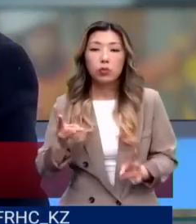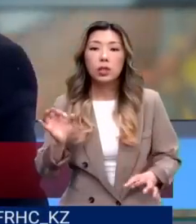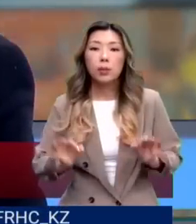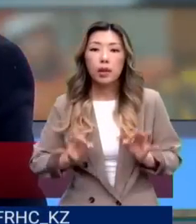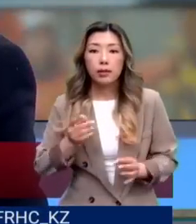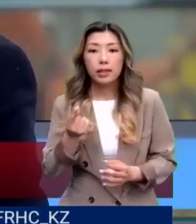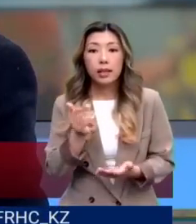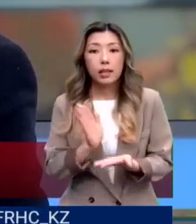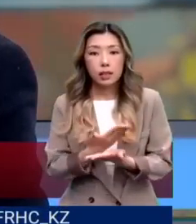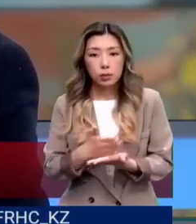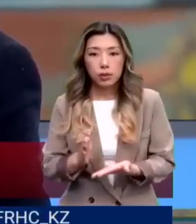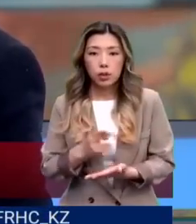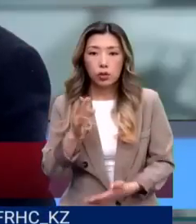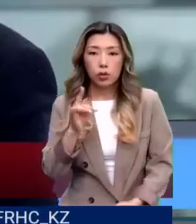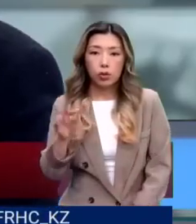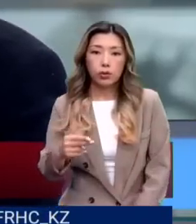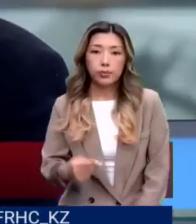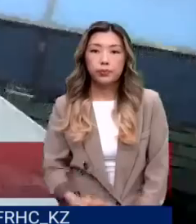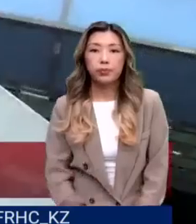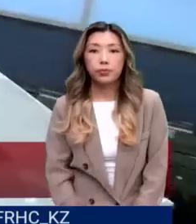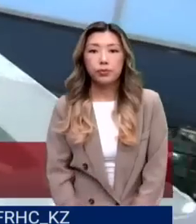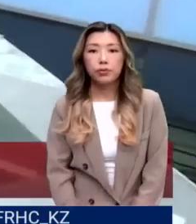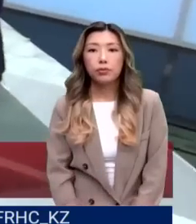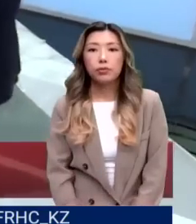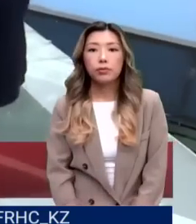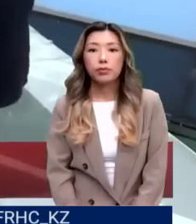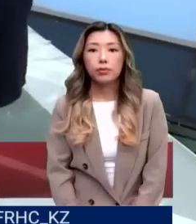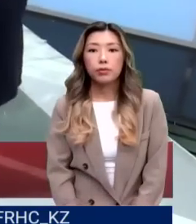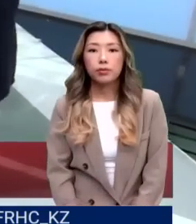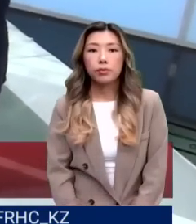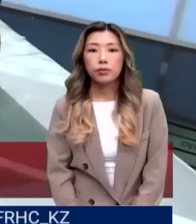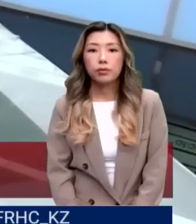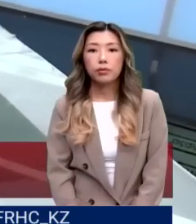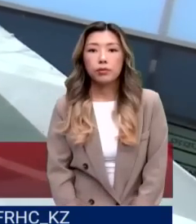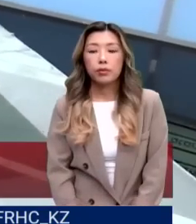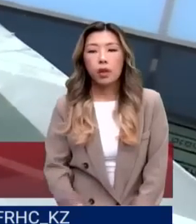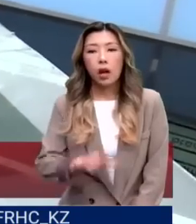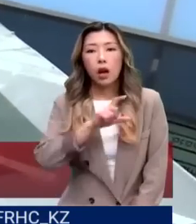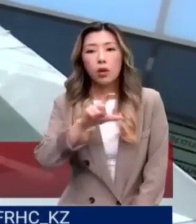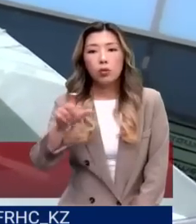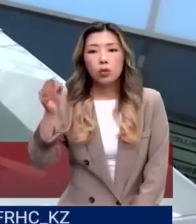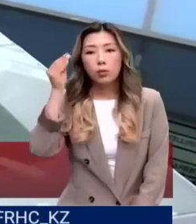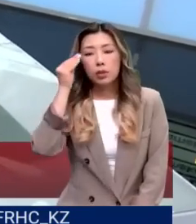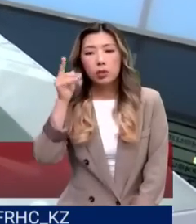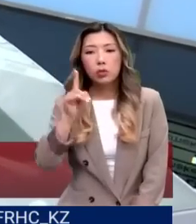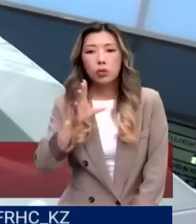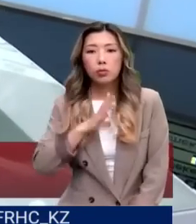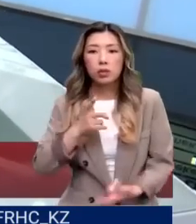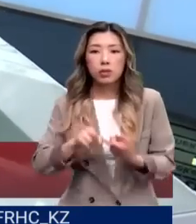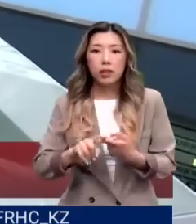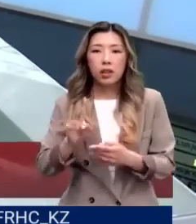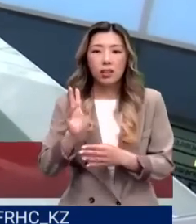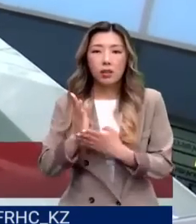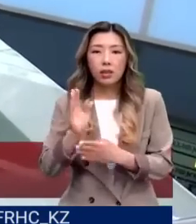справедливое перераспределение доходов. А мы к этому сейчас вернемся еще. А что, в принципе, думают о критике, о вашей критике, о критике других депутатов